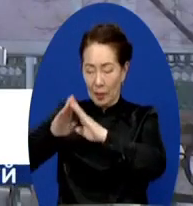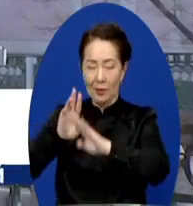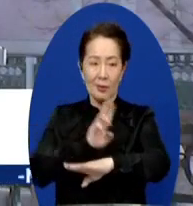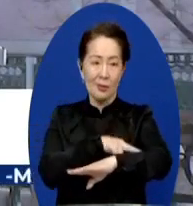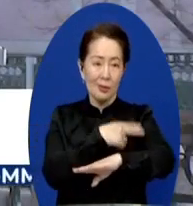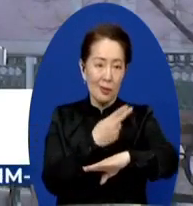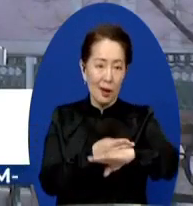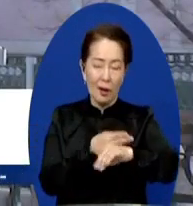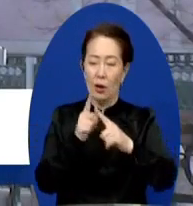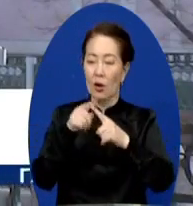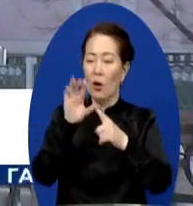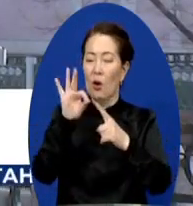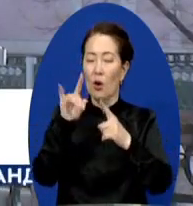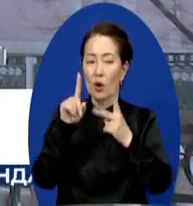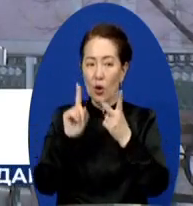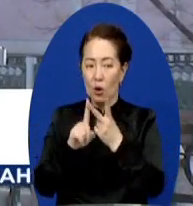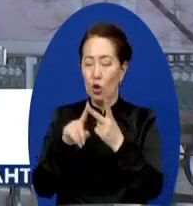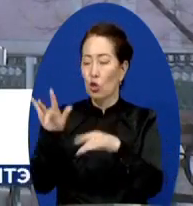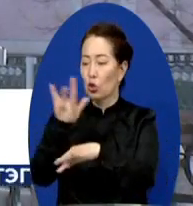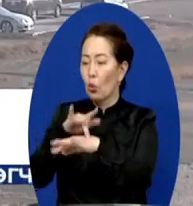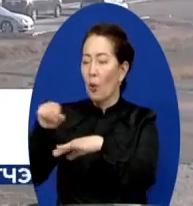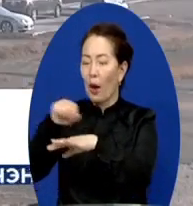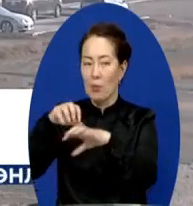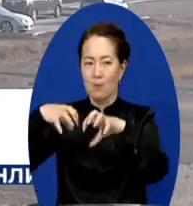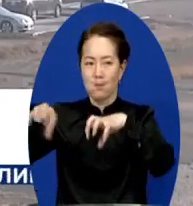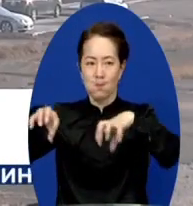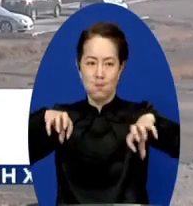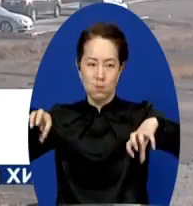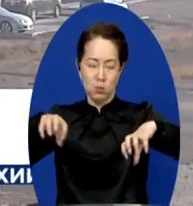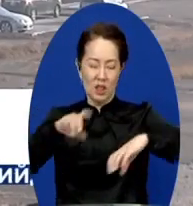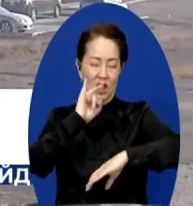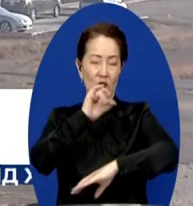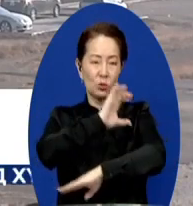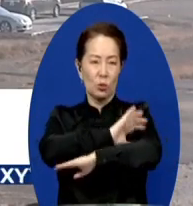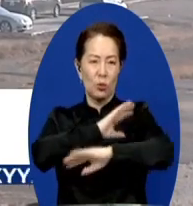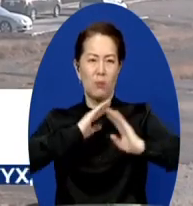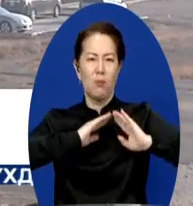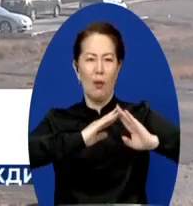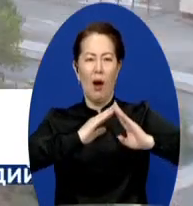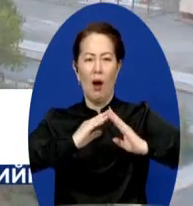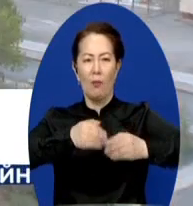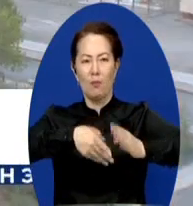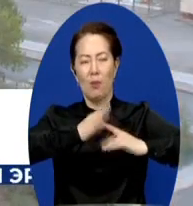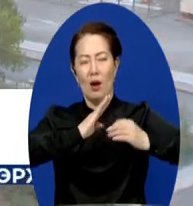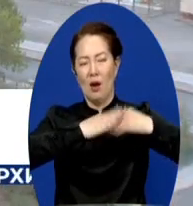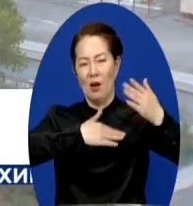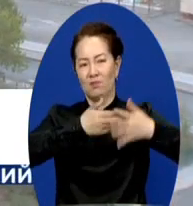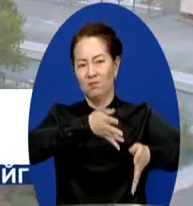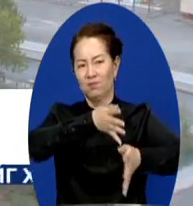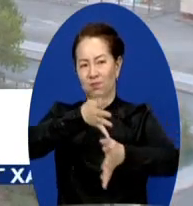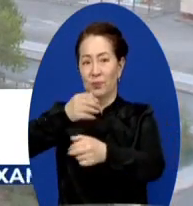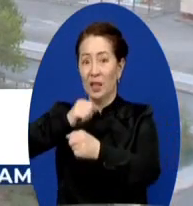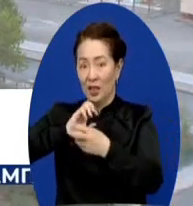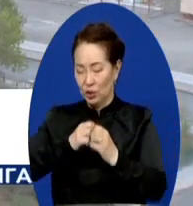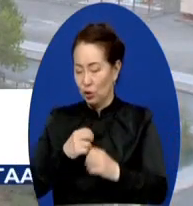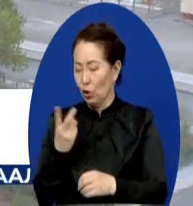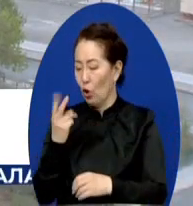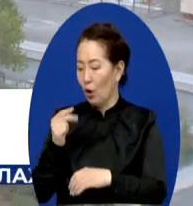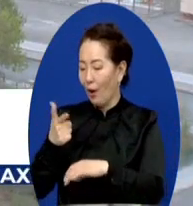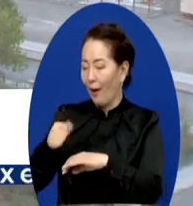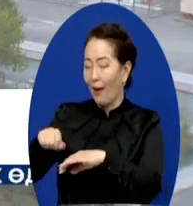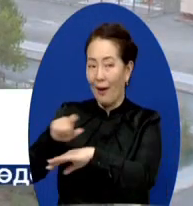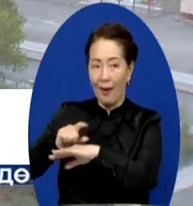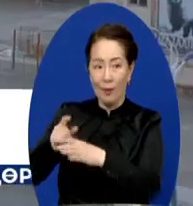уул, Орхон, Төв аймагт үндэсний хэмжээний их сургуулиудыг хотгон хэлбрээр хөгжүүлэх ажилч цаашид үргэлжлэх юм байна. 20 га талбайг хамрах